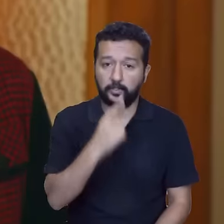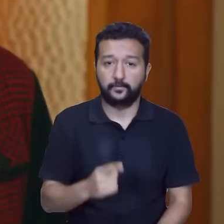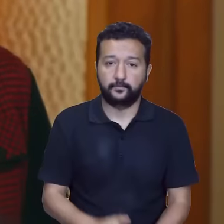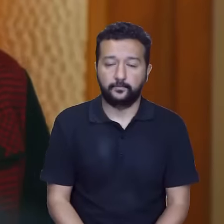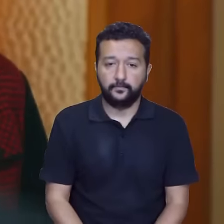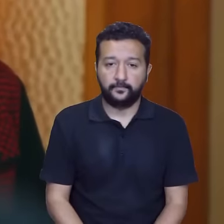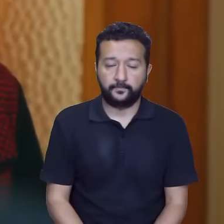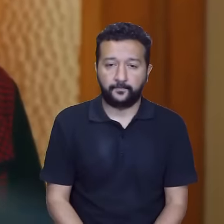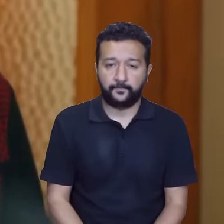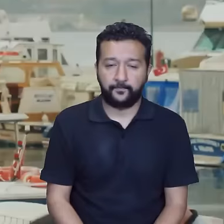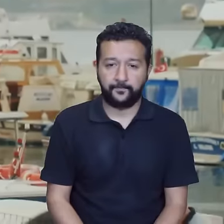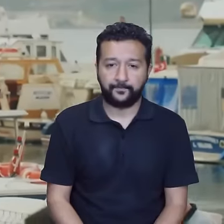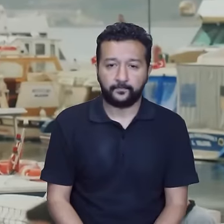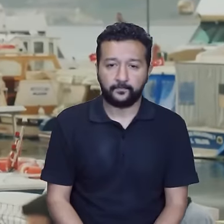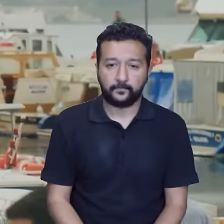Adile bozuldu.